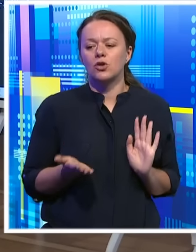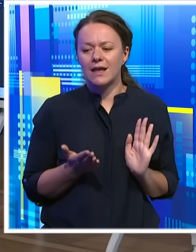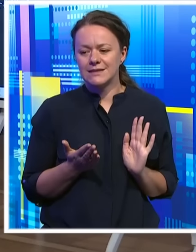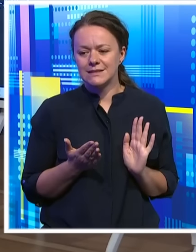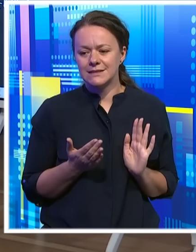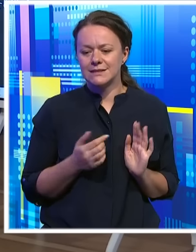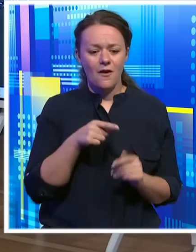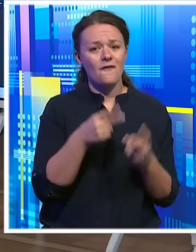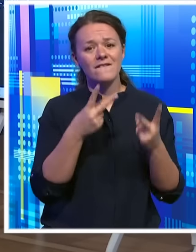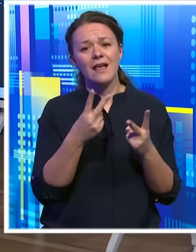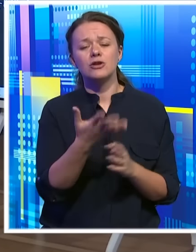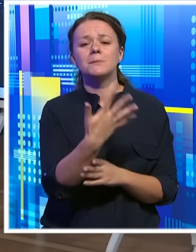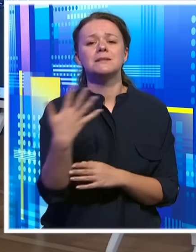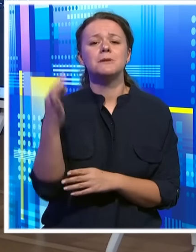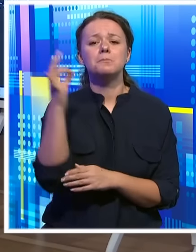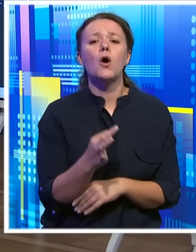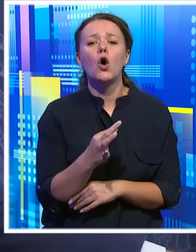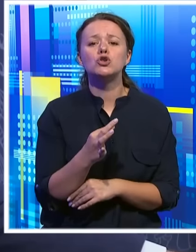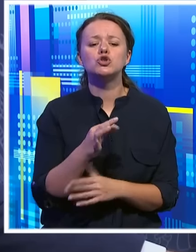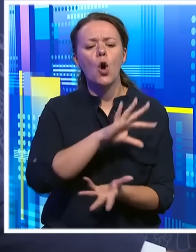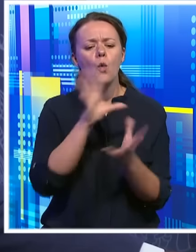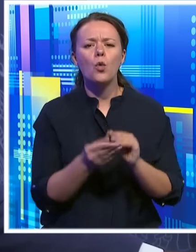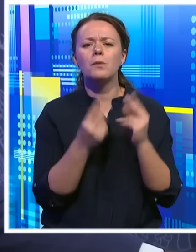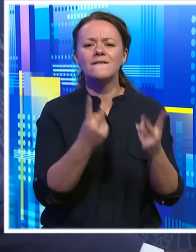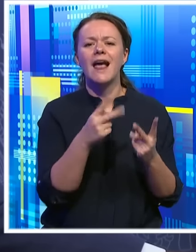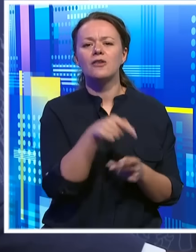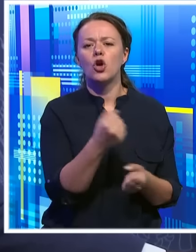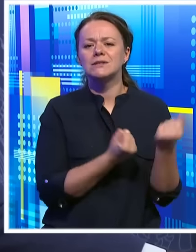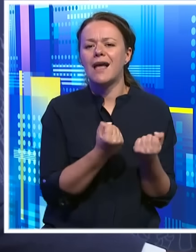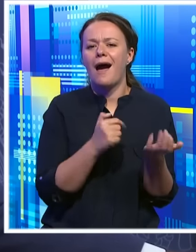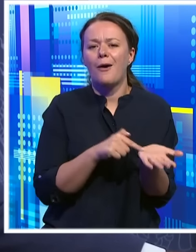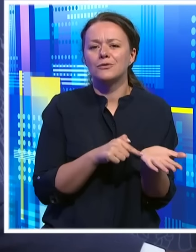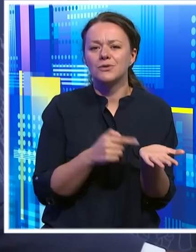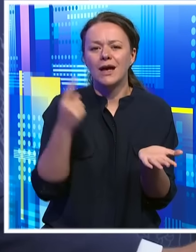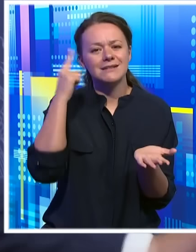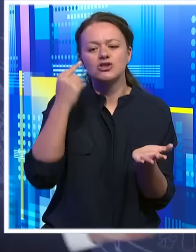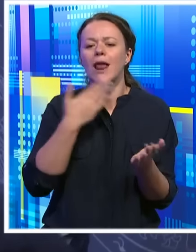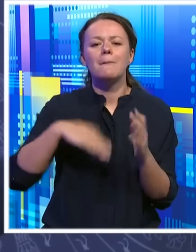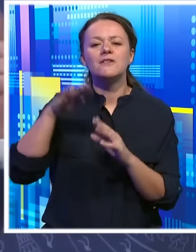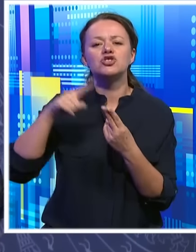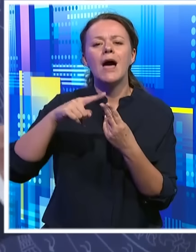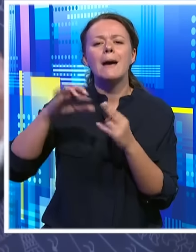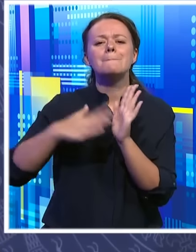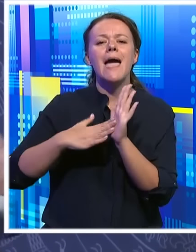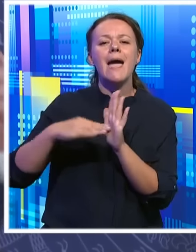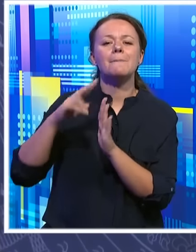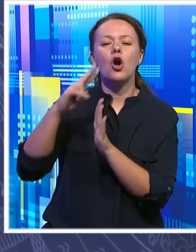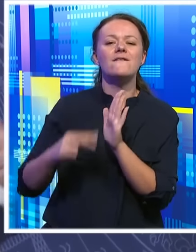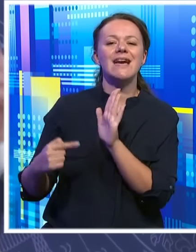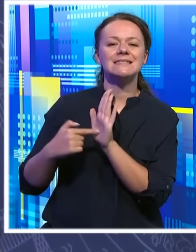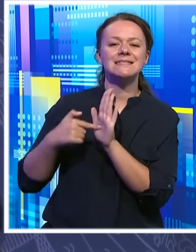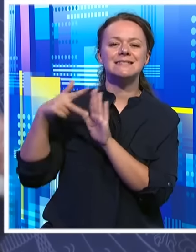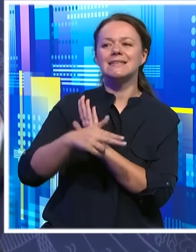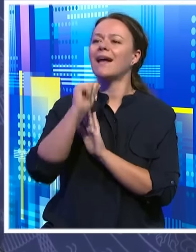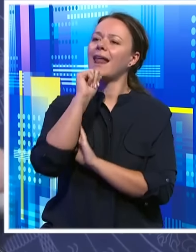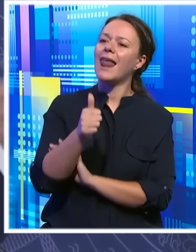zemlji 55% ukupne vrednosti automobila i mi time nemamo više PEM konvenciju koja nas zaustavlja da privučemo najveće